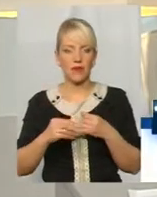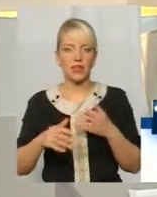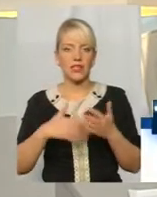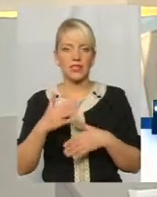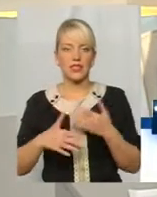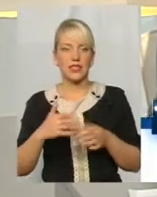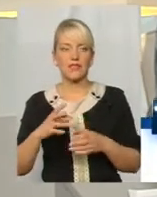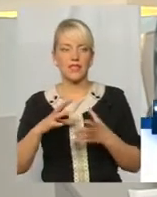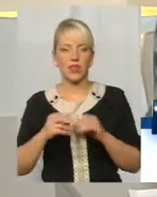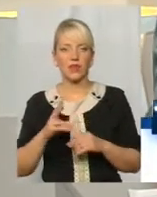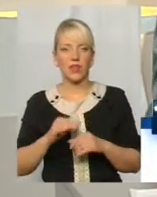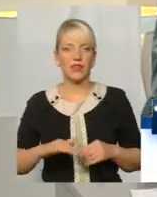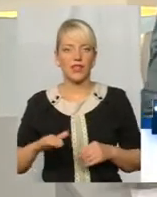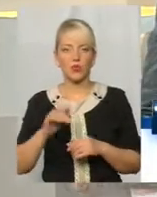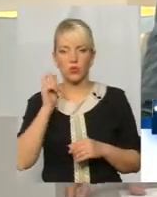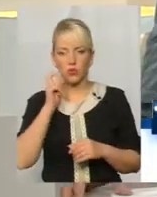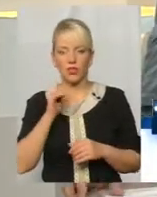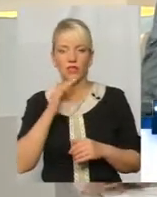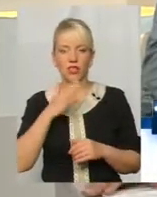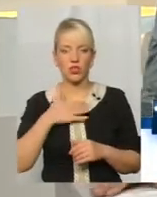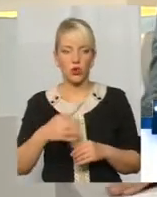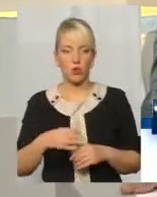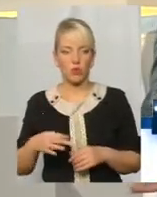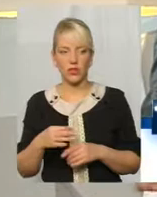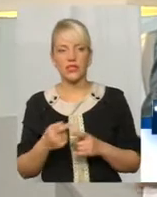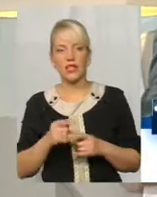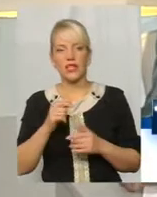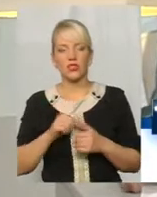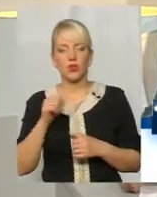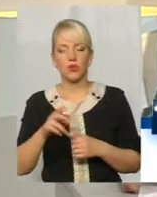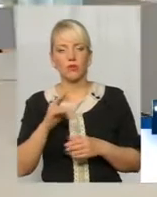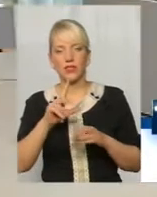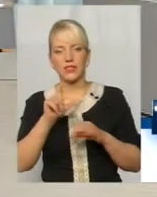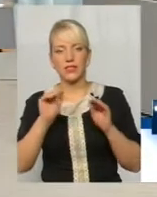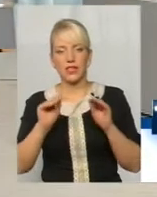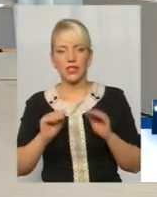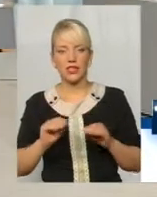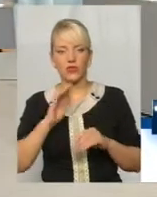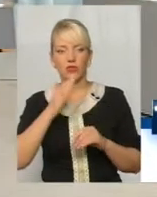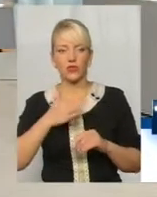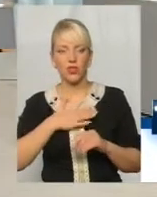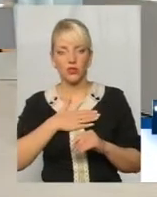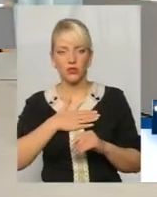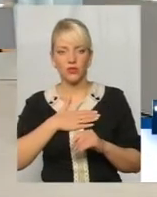на території України, і в нашій області, зокрема, за статистикою нашого,